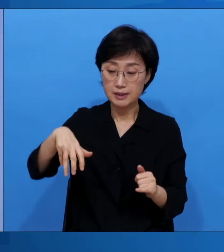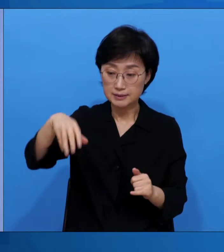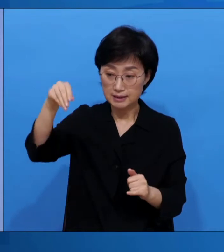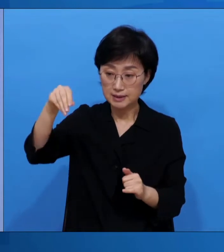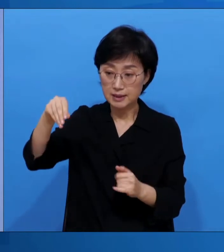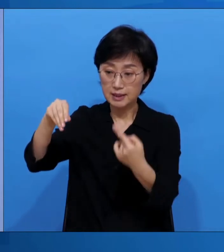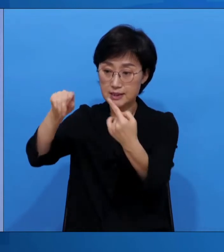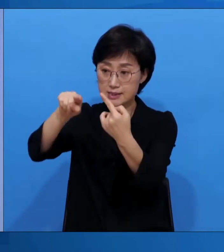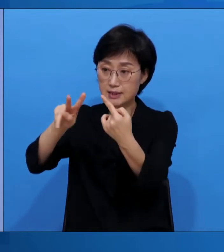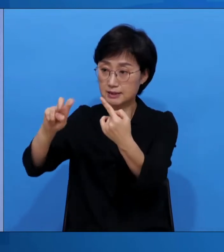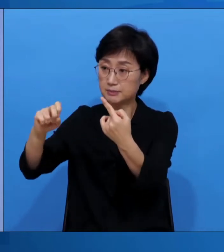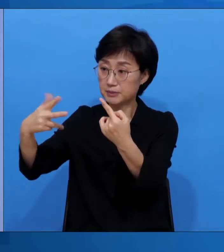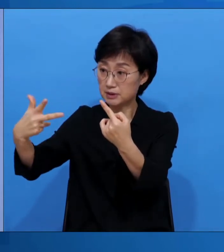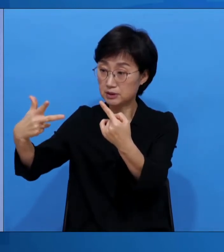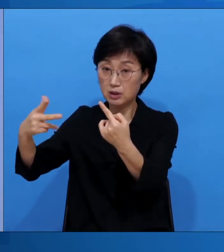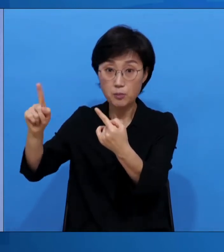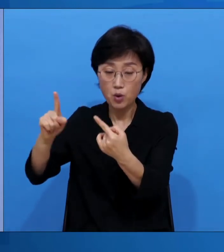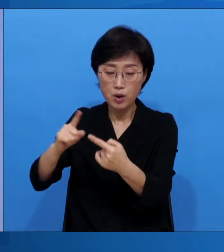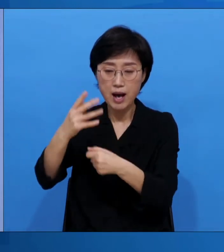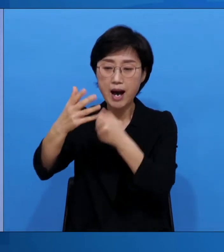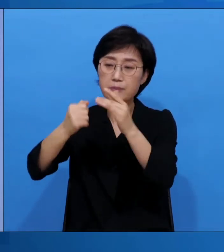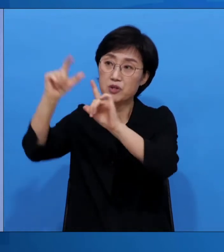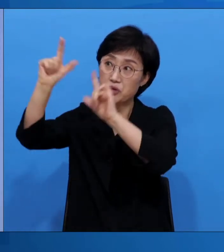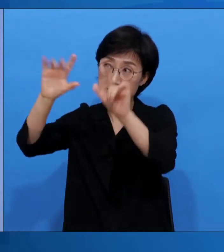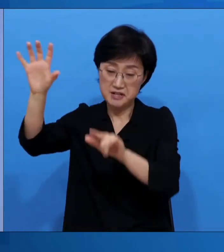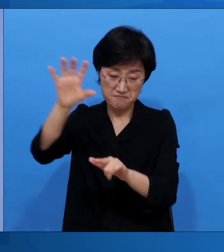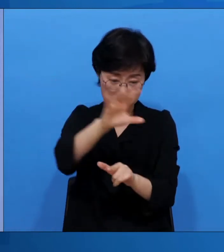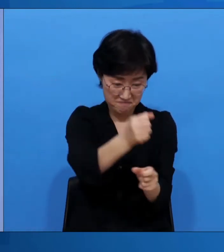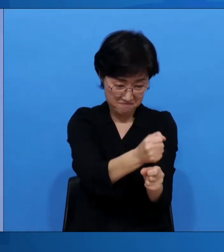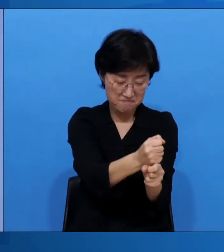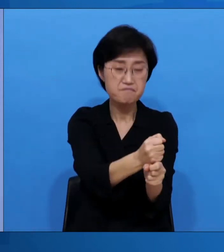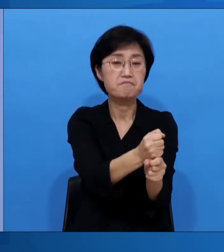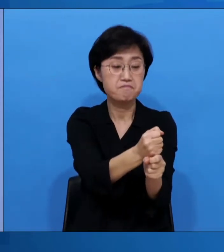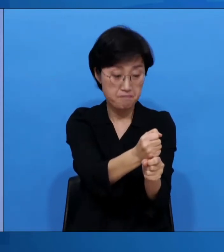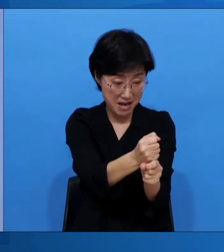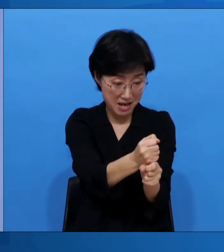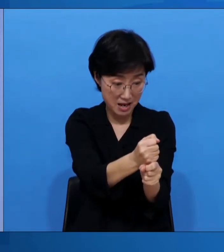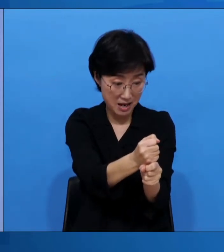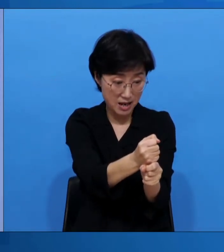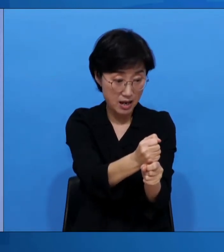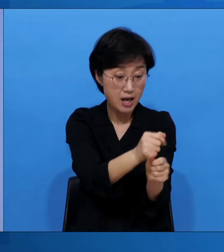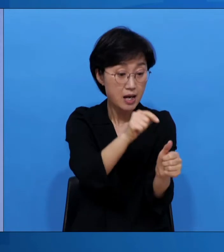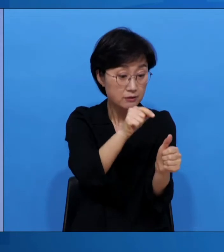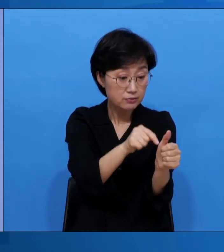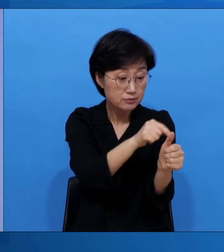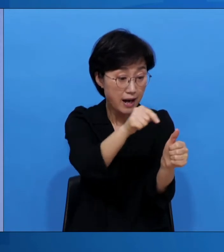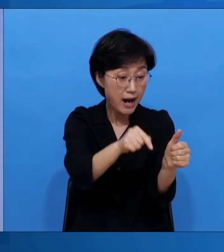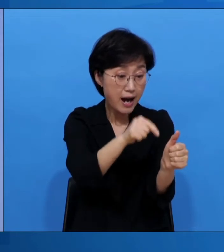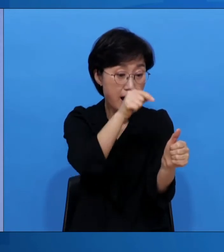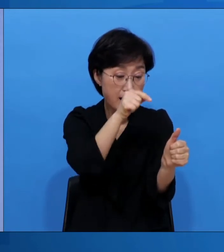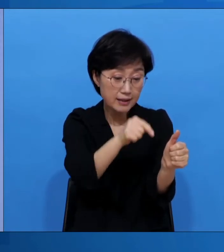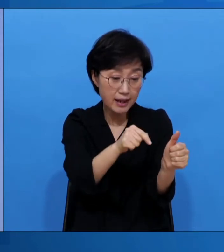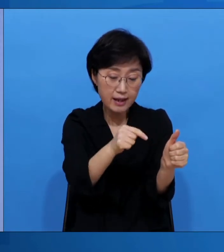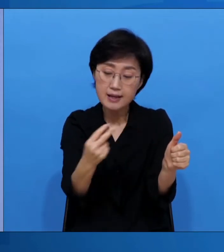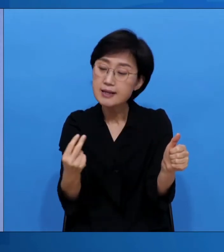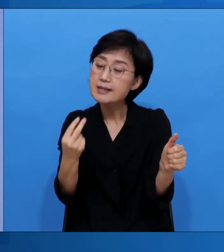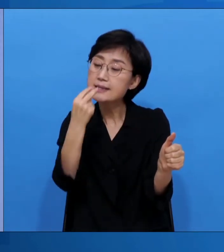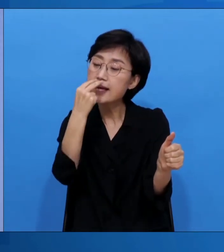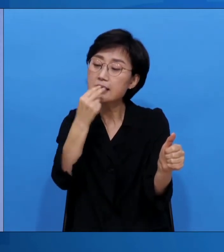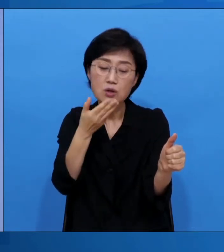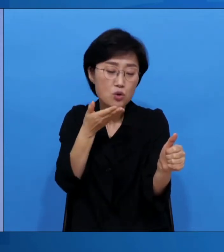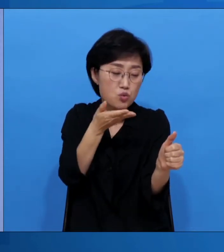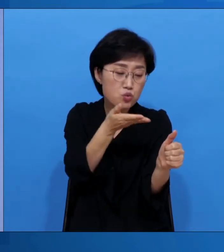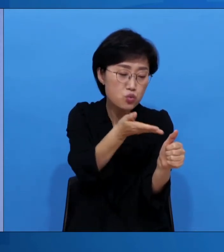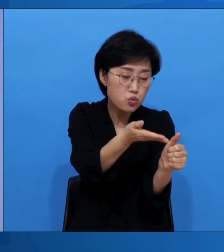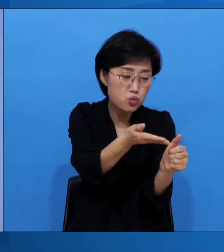1, verse 27, God 그렇죠. created man in his own image. 그 속에다가 창세기 2장 7절에 하나님의 생기를 심었어요. And then in Genesis